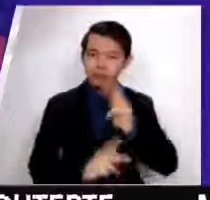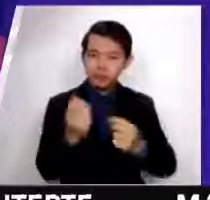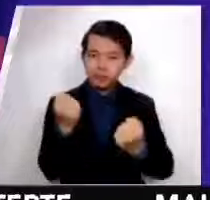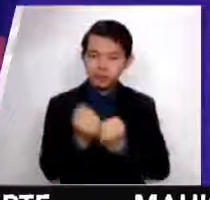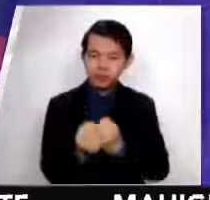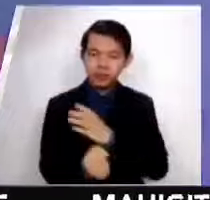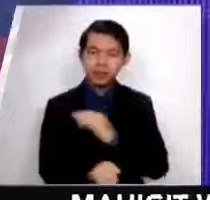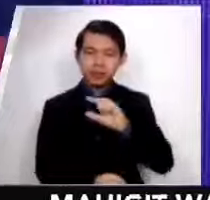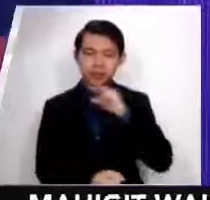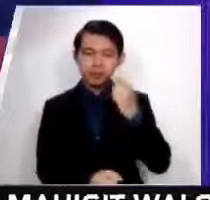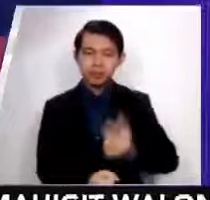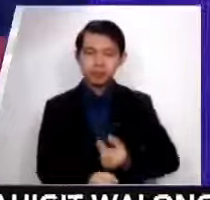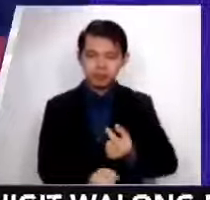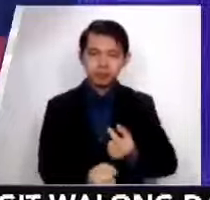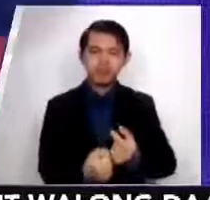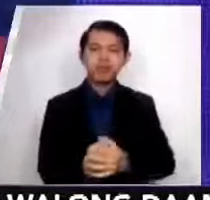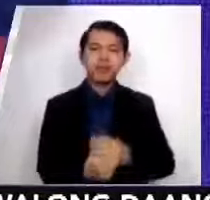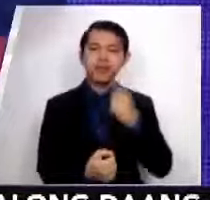concert.